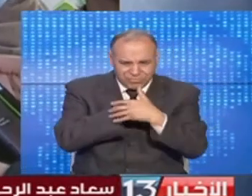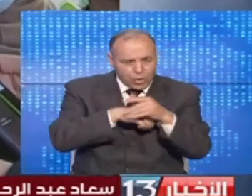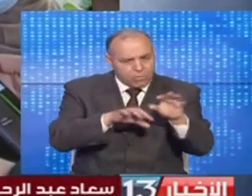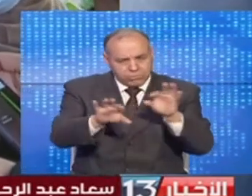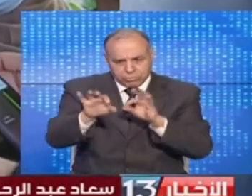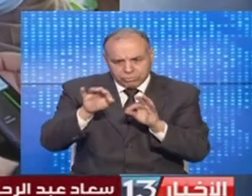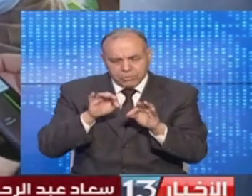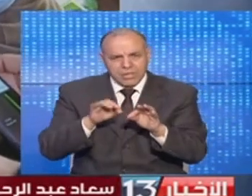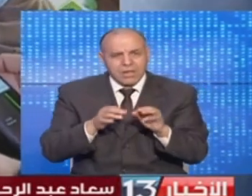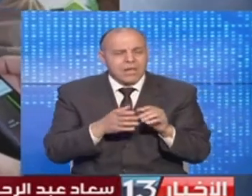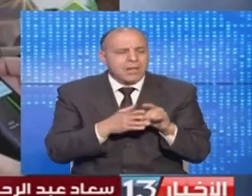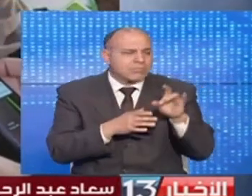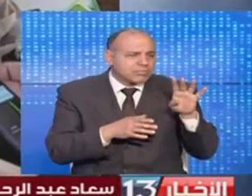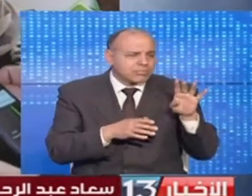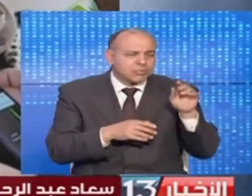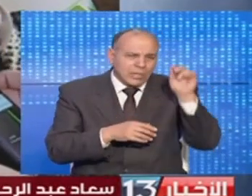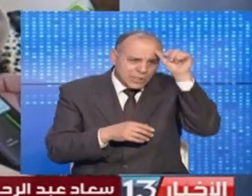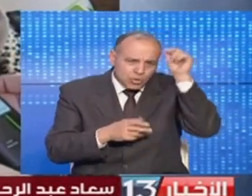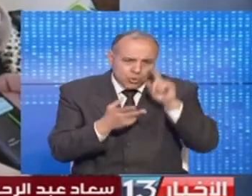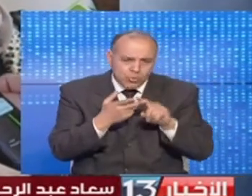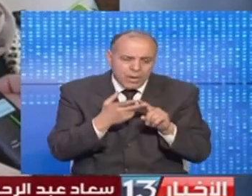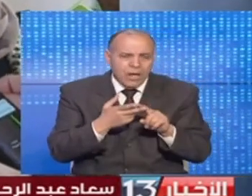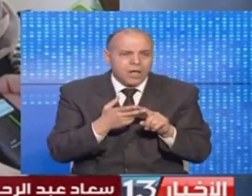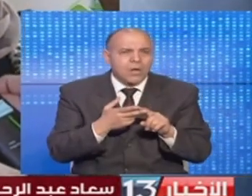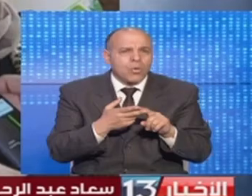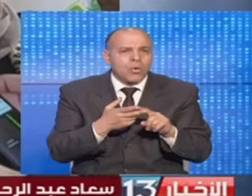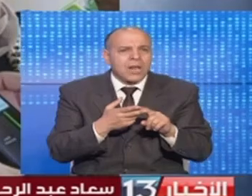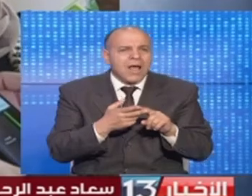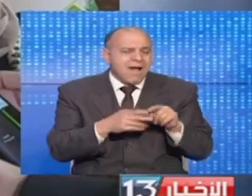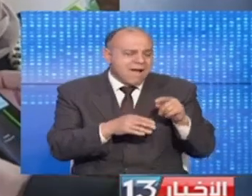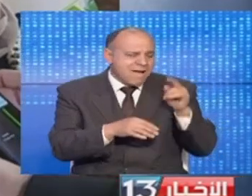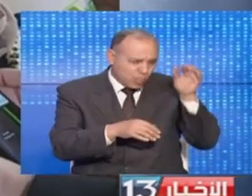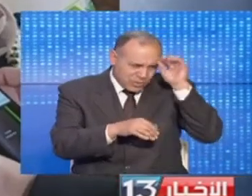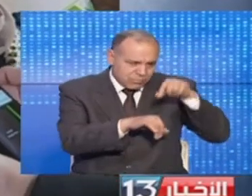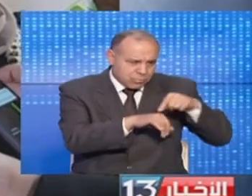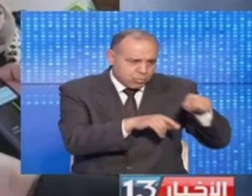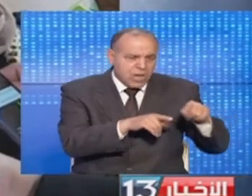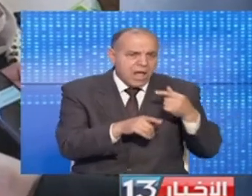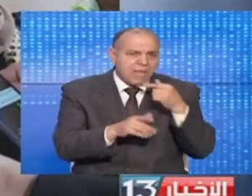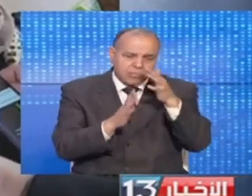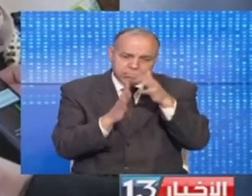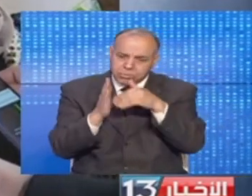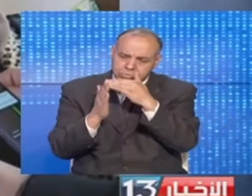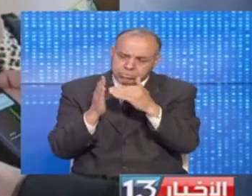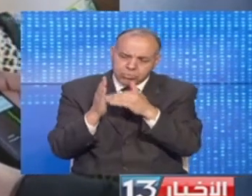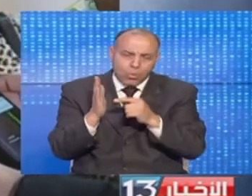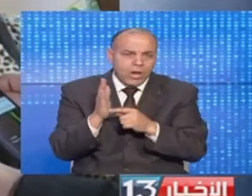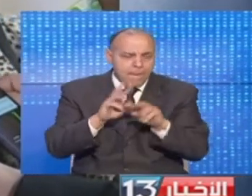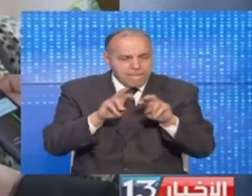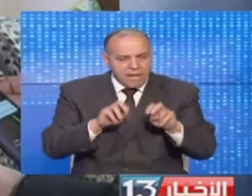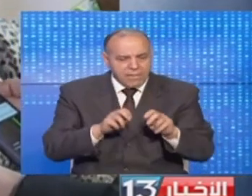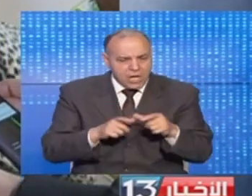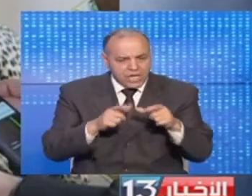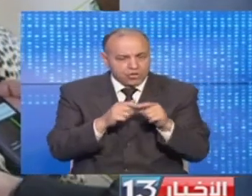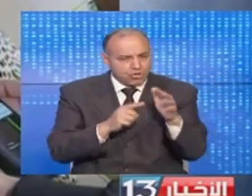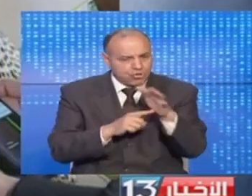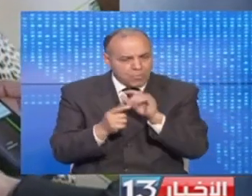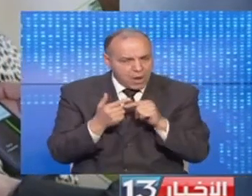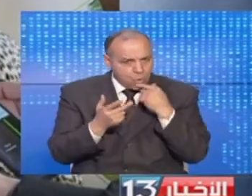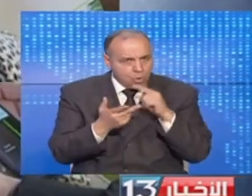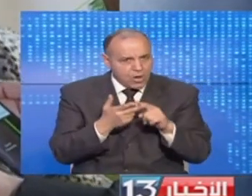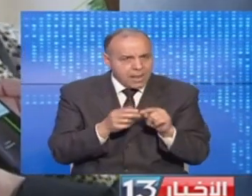دائره الزهور دائره السجون ودائره الحراريه حسب قاعده بيانات درستها لجنه الشؤون الاجتماعيه